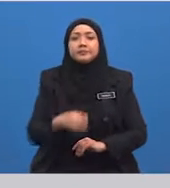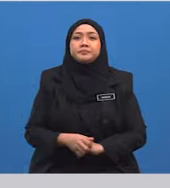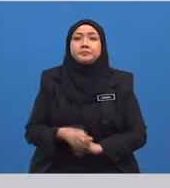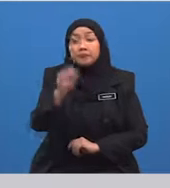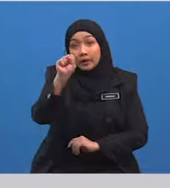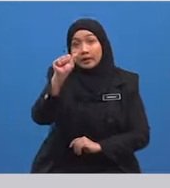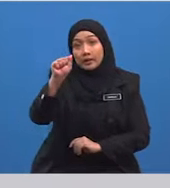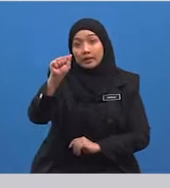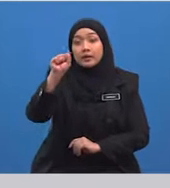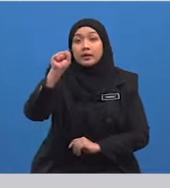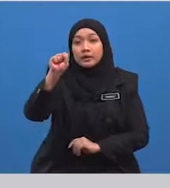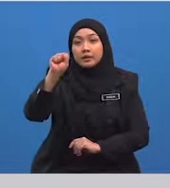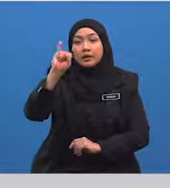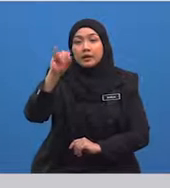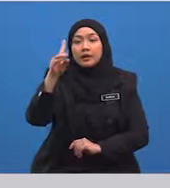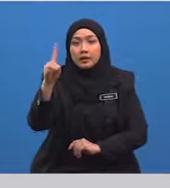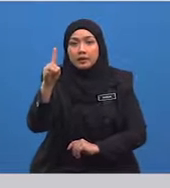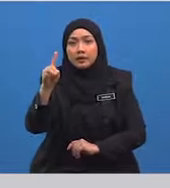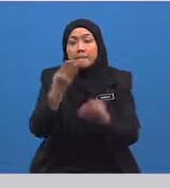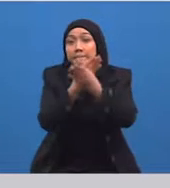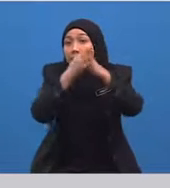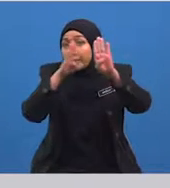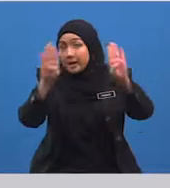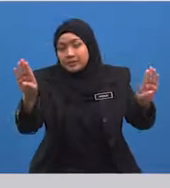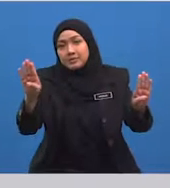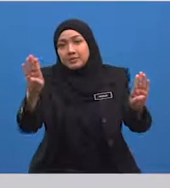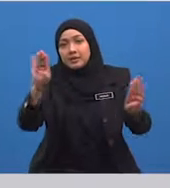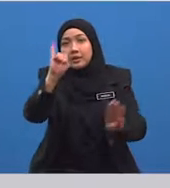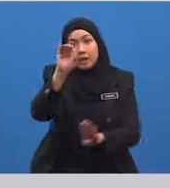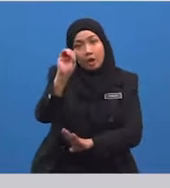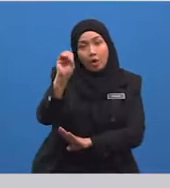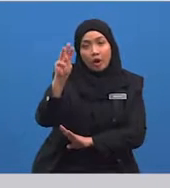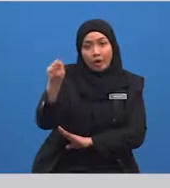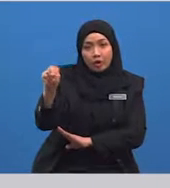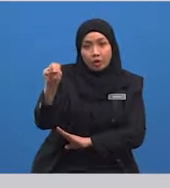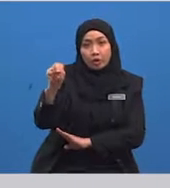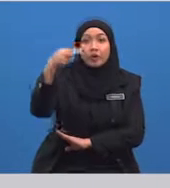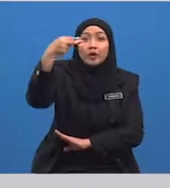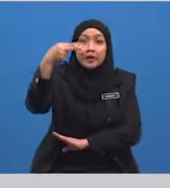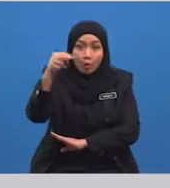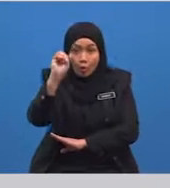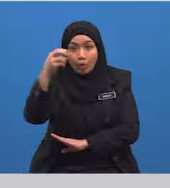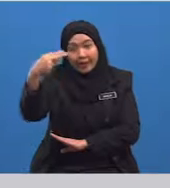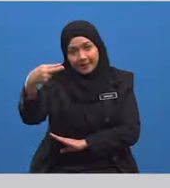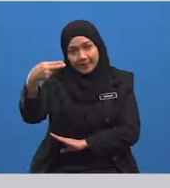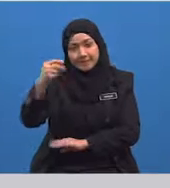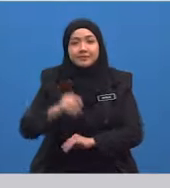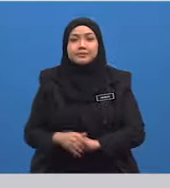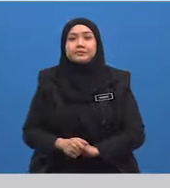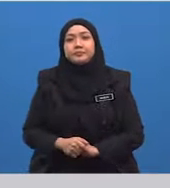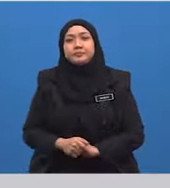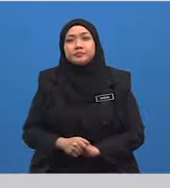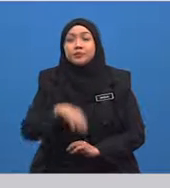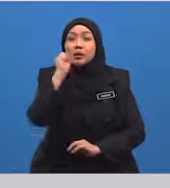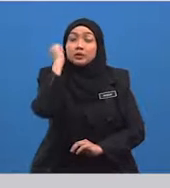Asid membebaskan ion hidrogen apabila larut dalam air.